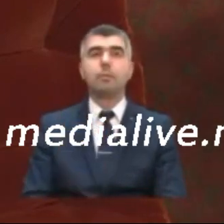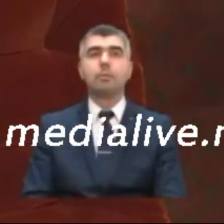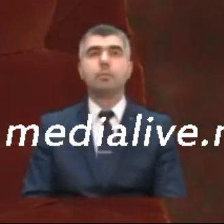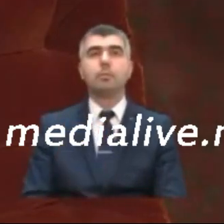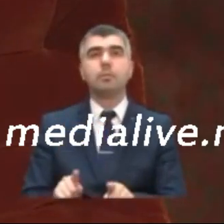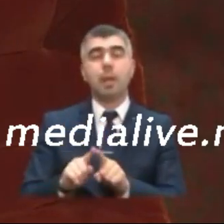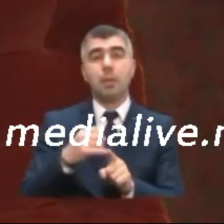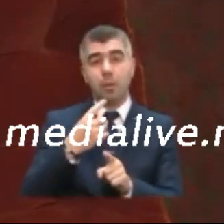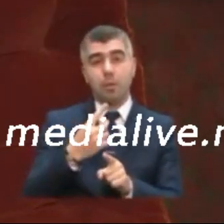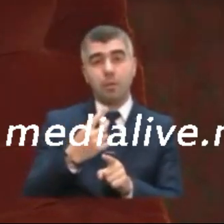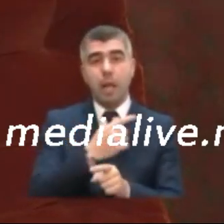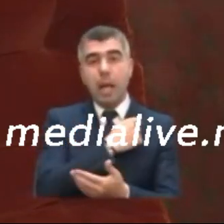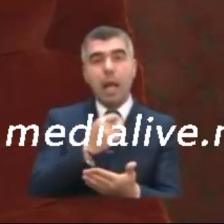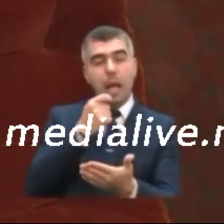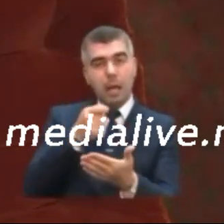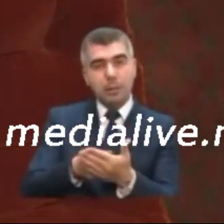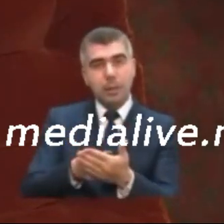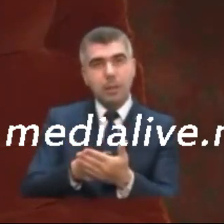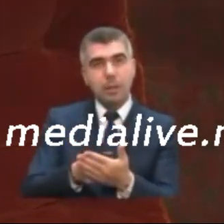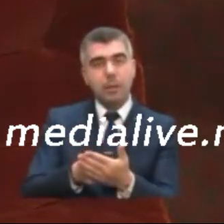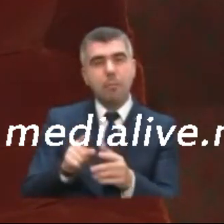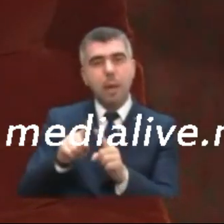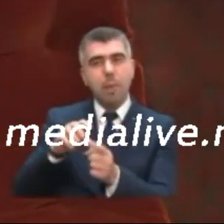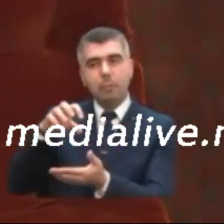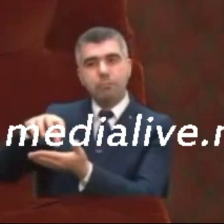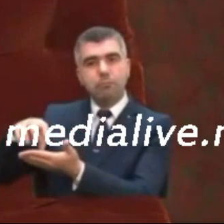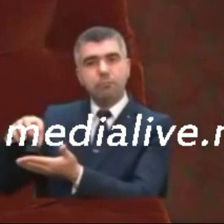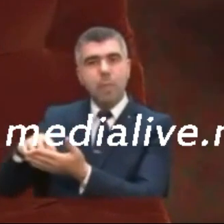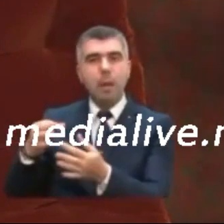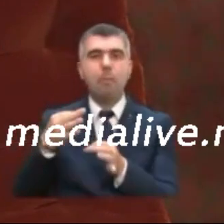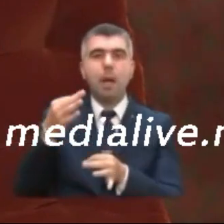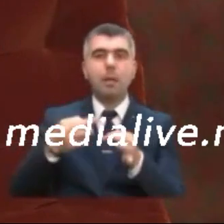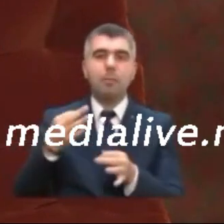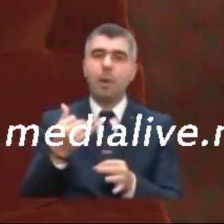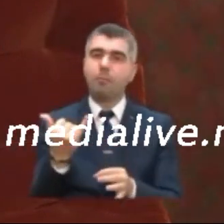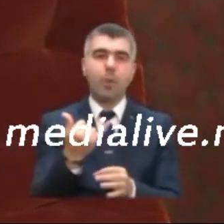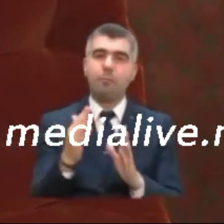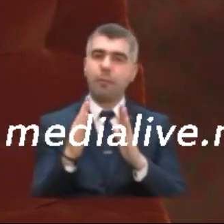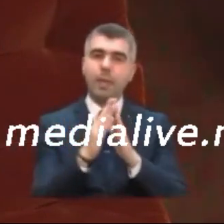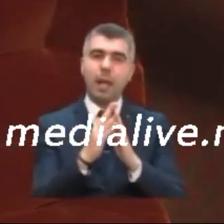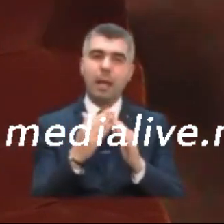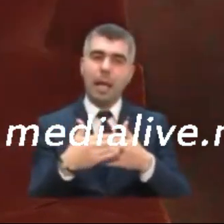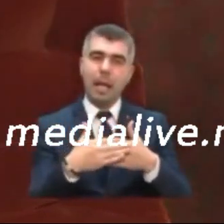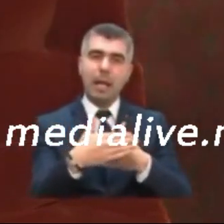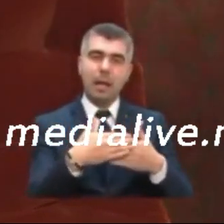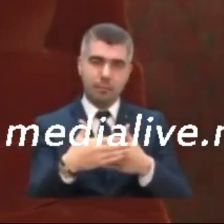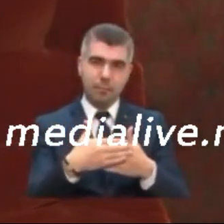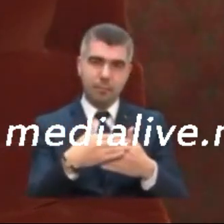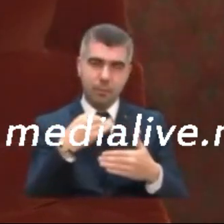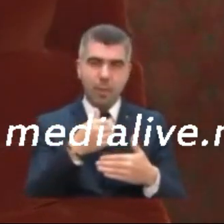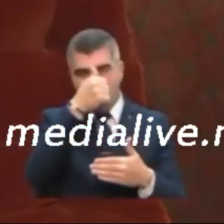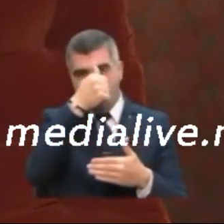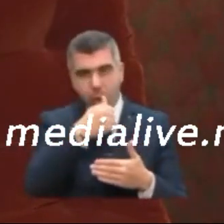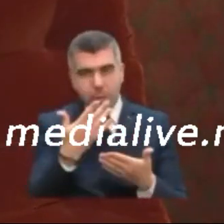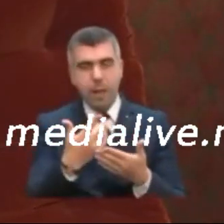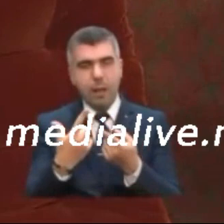فيه أنني ندير القاضي المقيم في كل مكان يمكن أن يوصل له المتقاضي لسبب بسيط. كتعرف بأن النساء لا عندكم في الأطلس ولا عندنا في السوس ولا